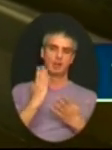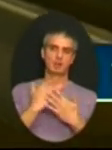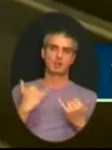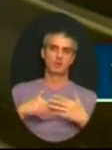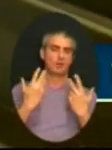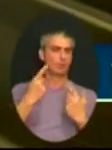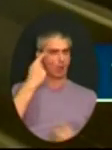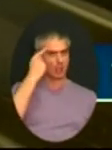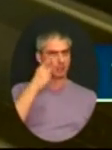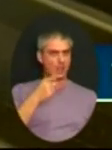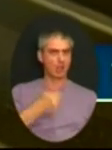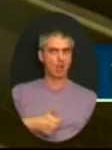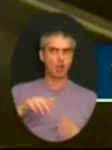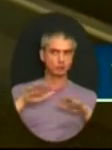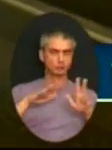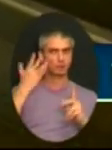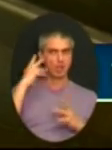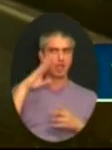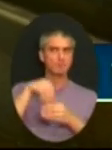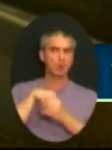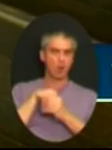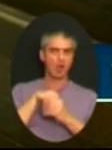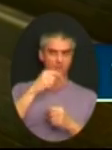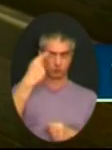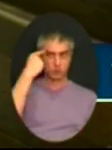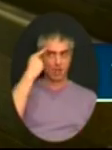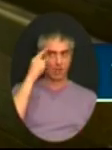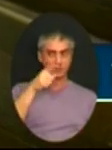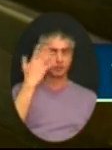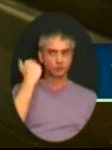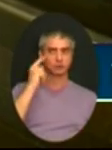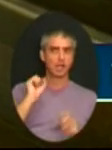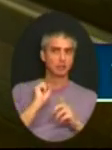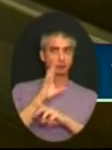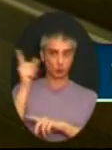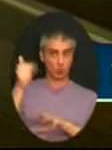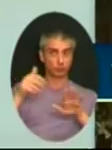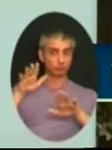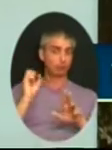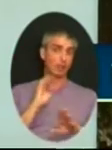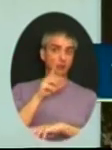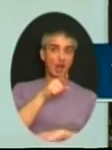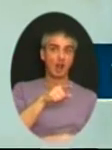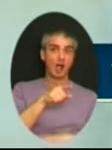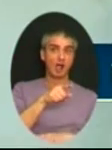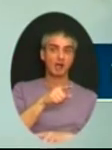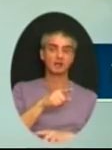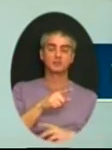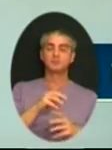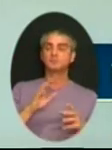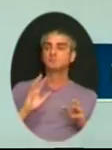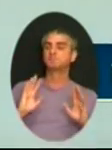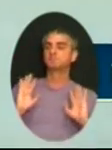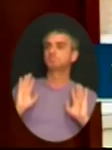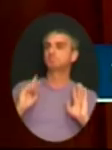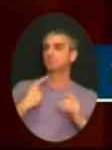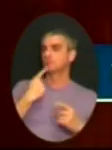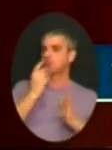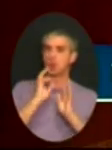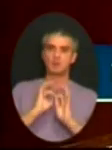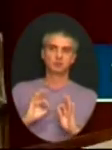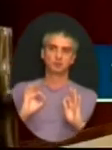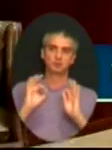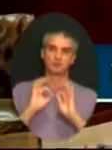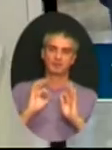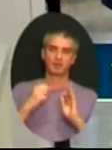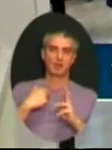היה איסור פרסום על זה עד הבוקר. ההנחה היא שראש הממשלה היה מעורב, שהוא ידע שזה היה בשליחותו? על זה לא נאמר דבר וחצי